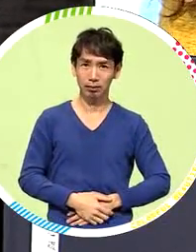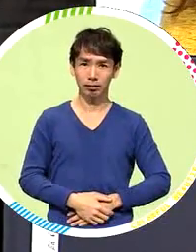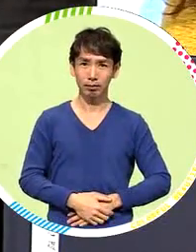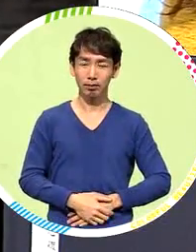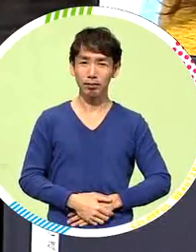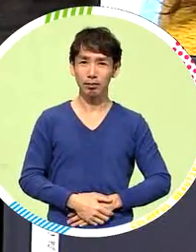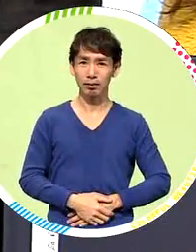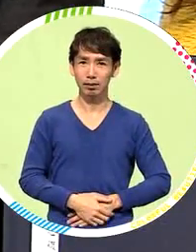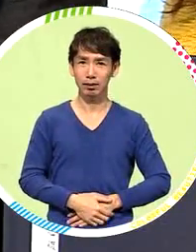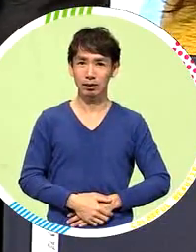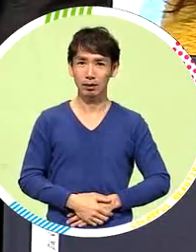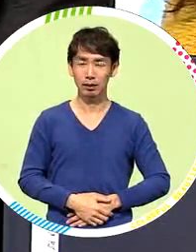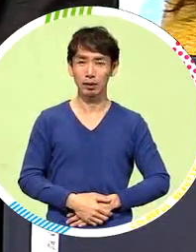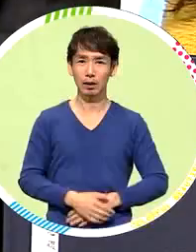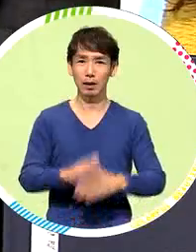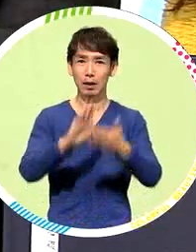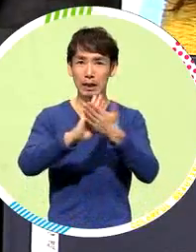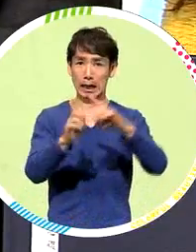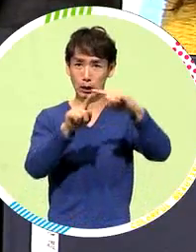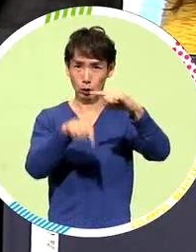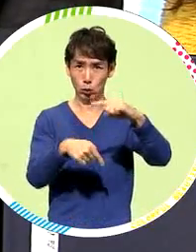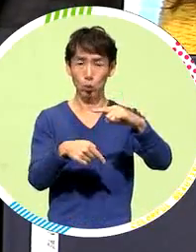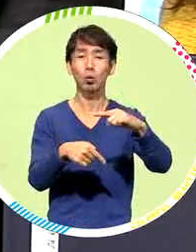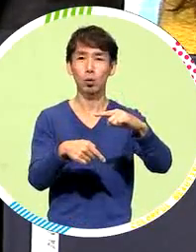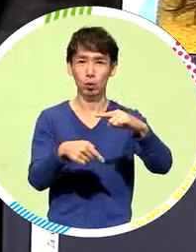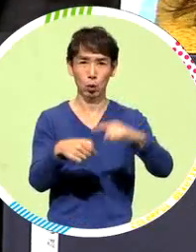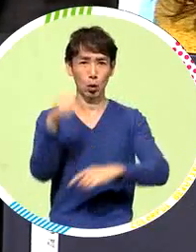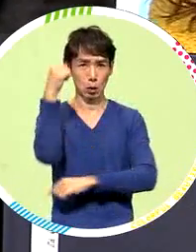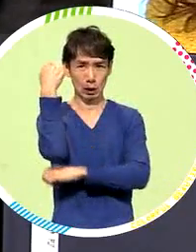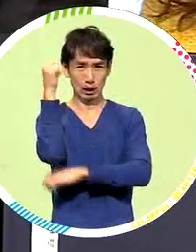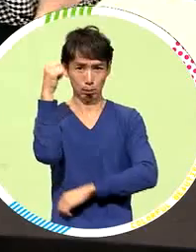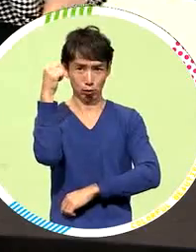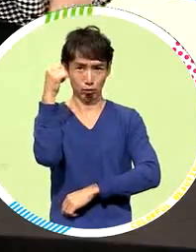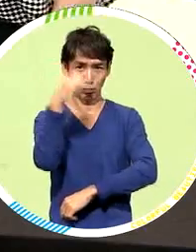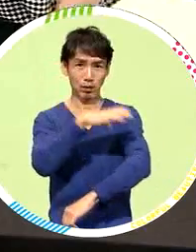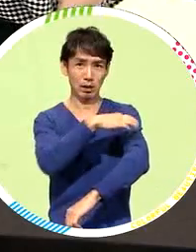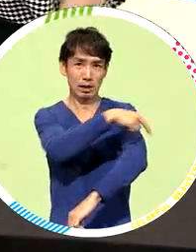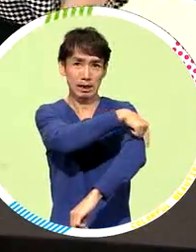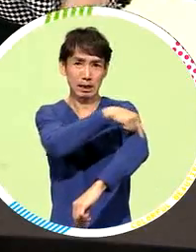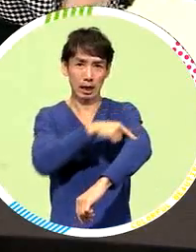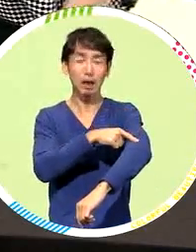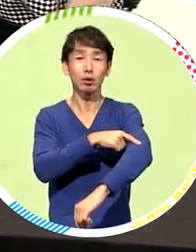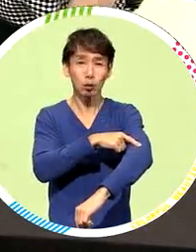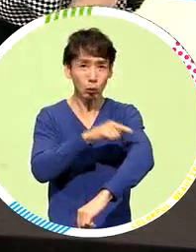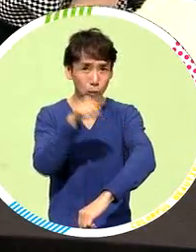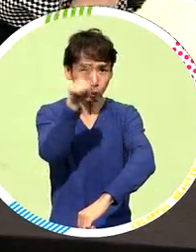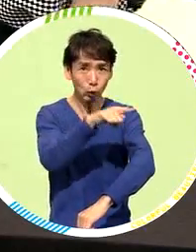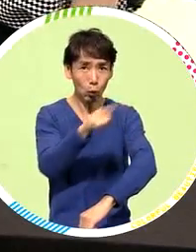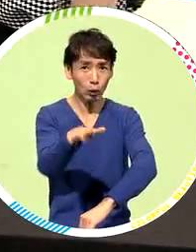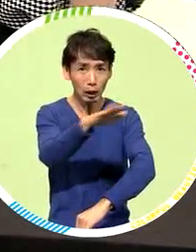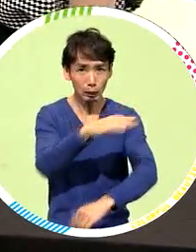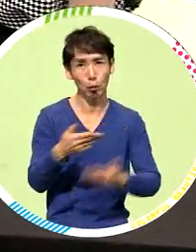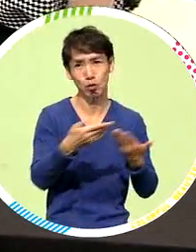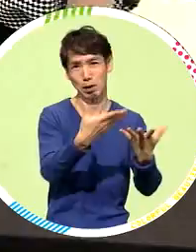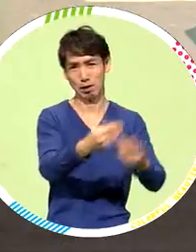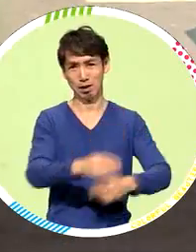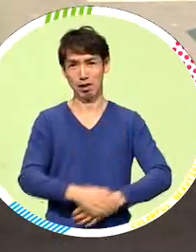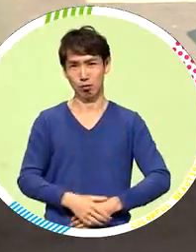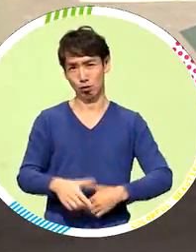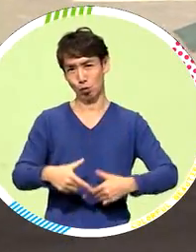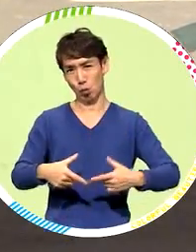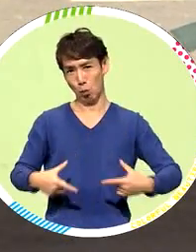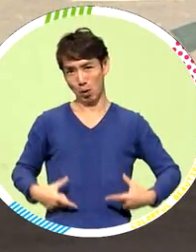ねー超の新聞記者の方にもこれは良いです変だったとだからな感じねそしてこれんですけどこれですよね